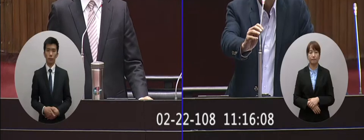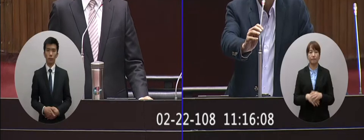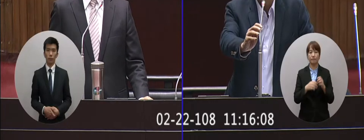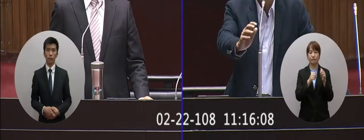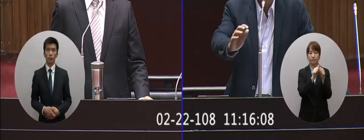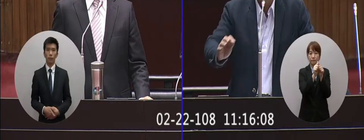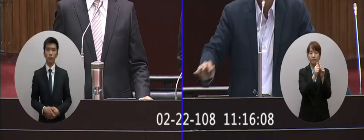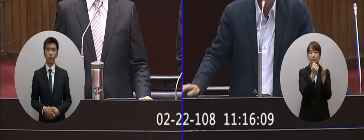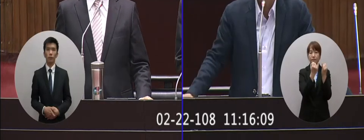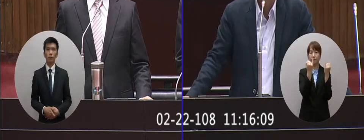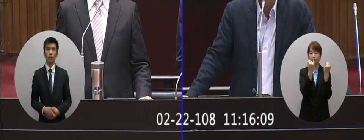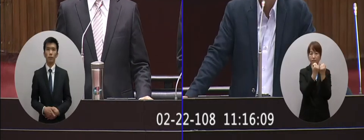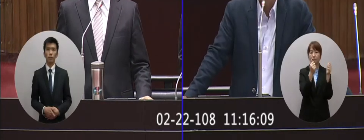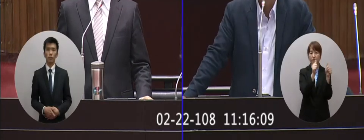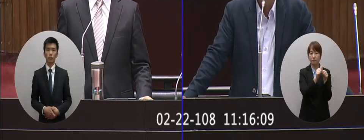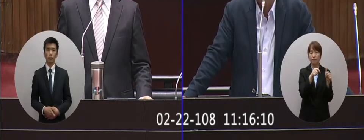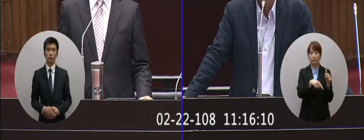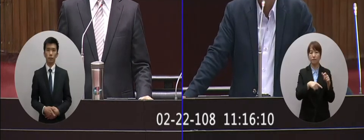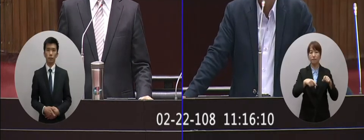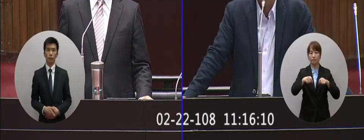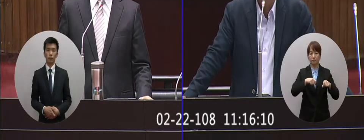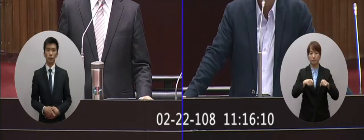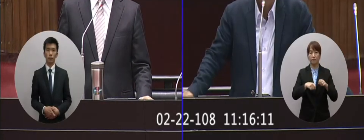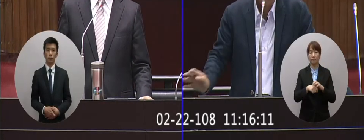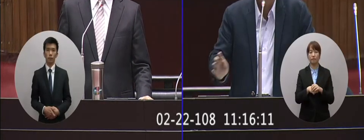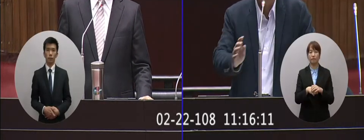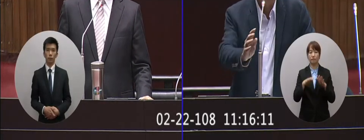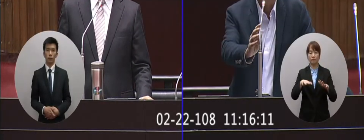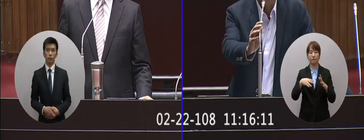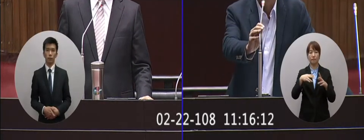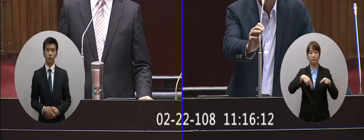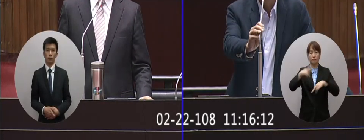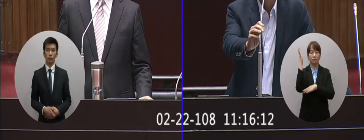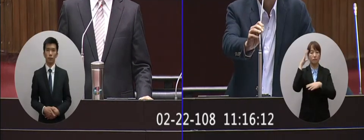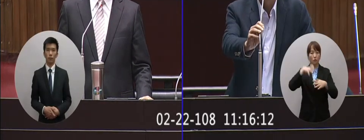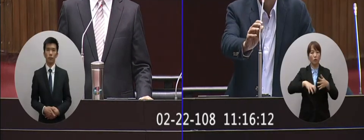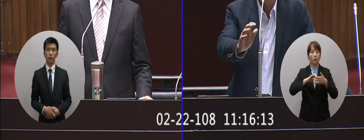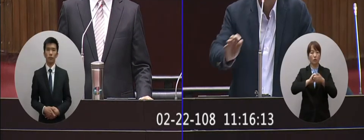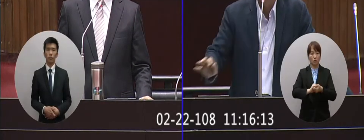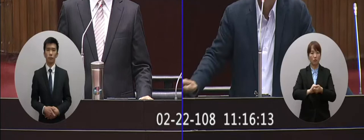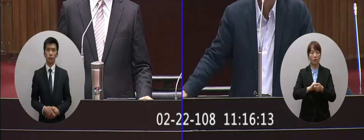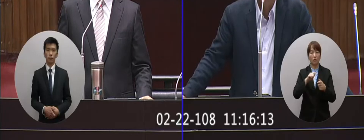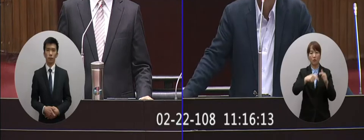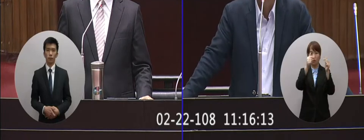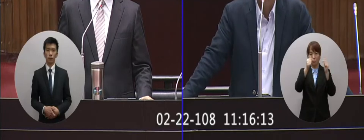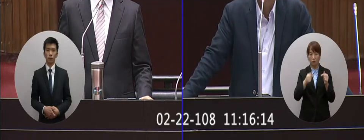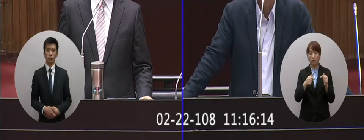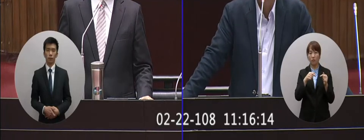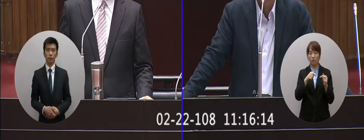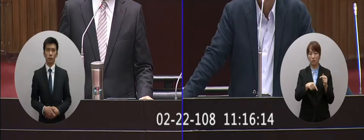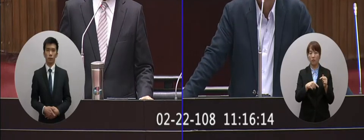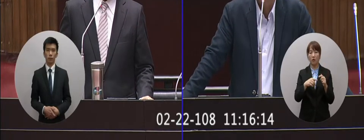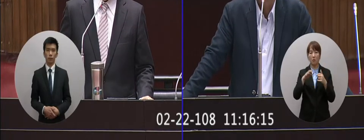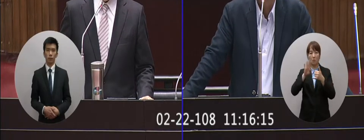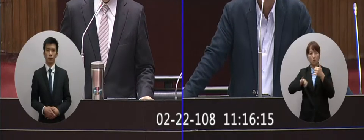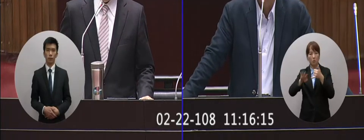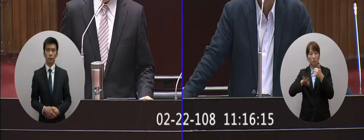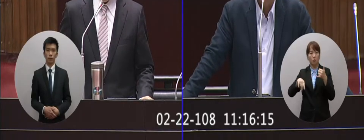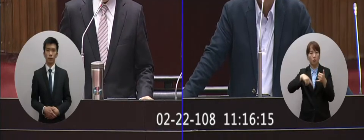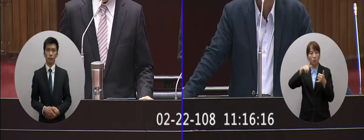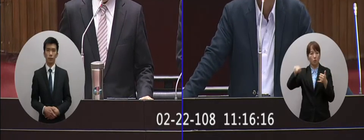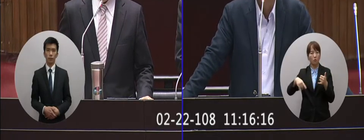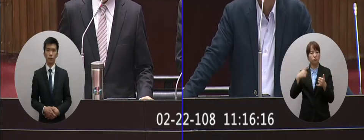同性婚姻哈，事实上这个案子，我们这次行政院的决定，啊，这个版本事实上我们南部还是很多